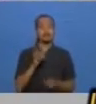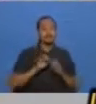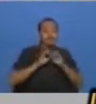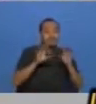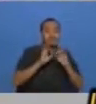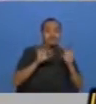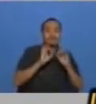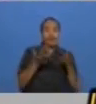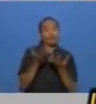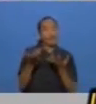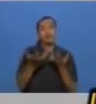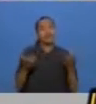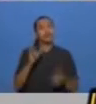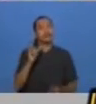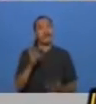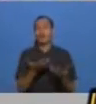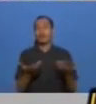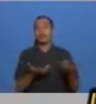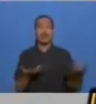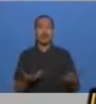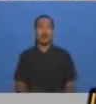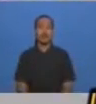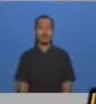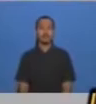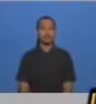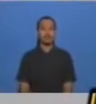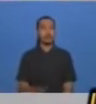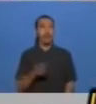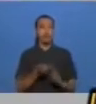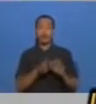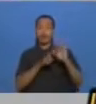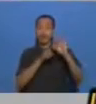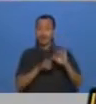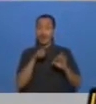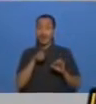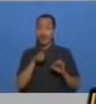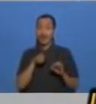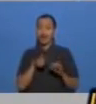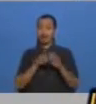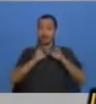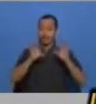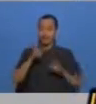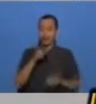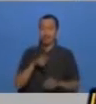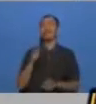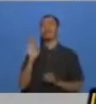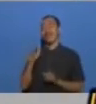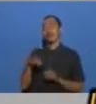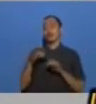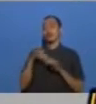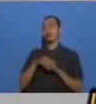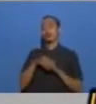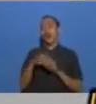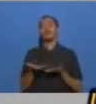teman-teman di Cikal juga ikut membantu pemerintah dalam mensosialisasikan itu ya. Nanti akan kita bahas lebih banyak lagi. Ibu Nuning, kita harus jeda dulu. Pemirsa, untuk Anda yang ingin bergabung dengan